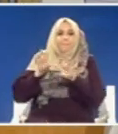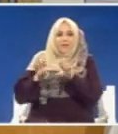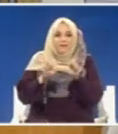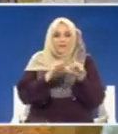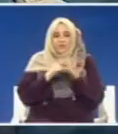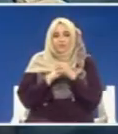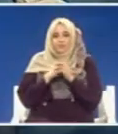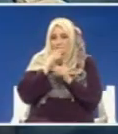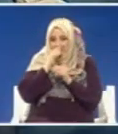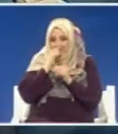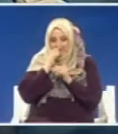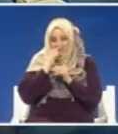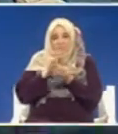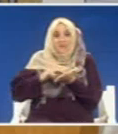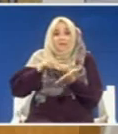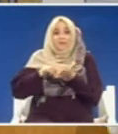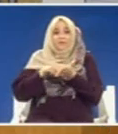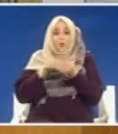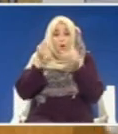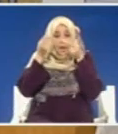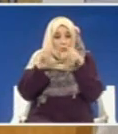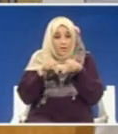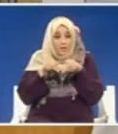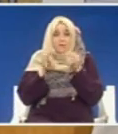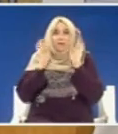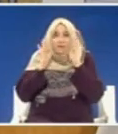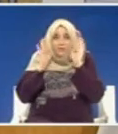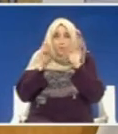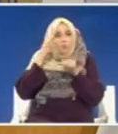قامت في جوف الليل تصلي ركعات قياما لله تعالى،